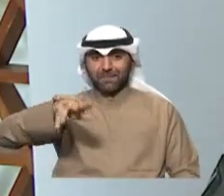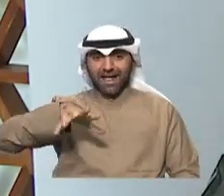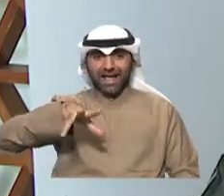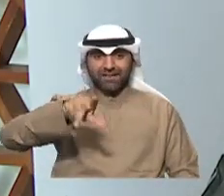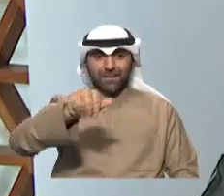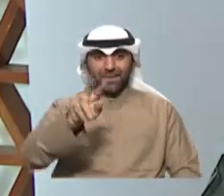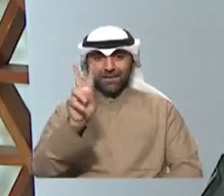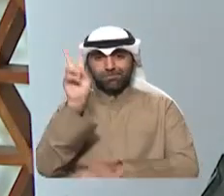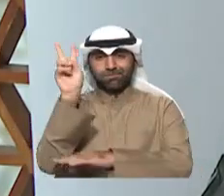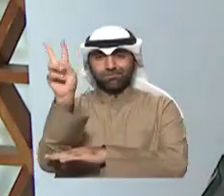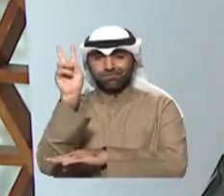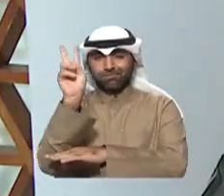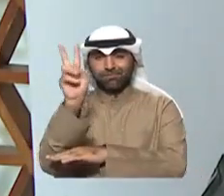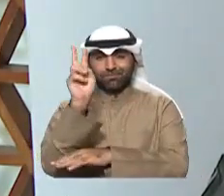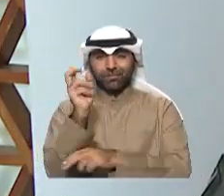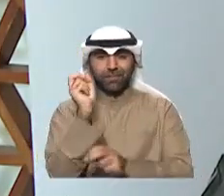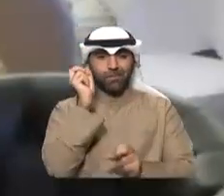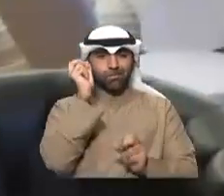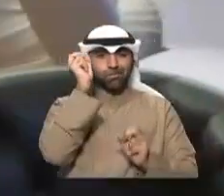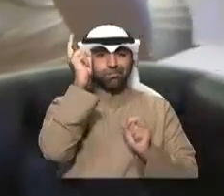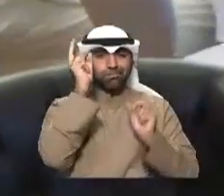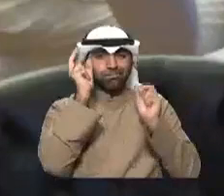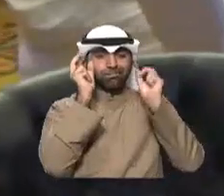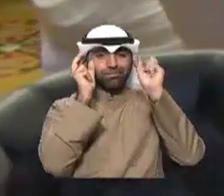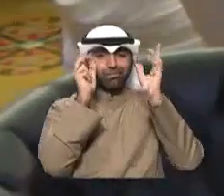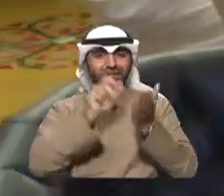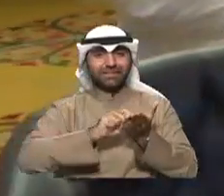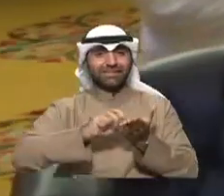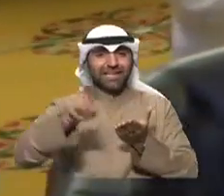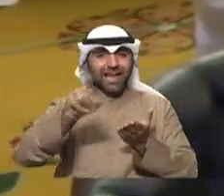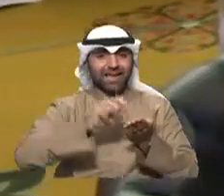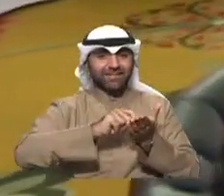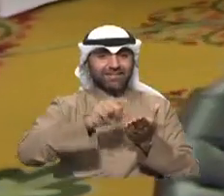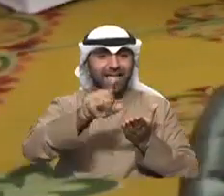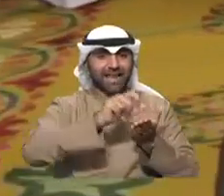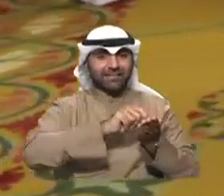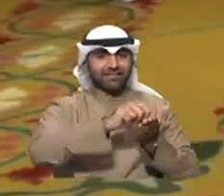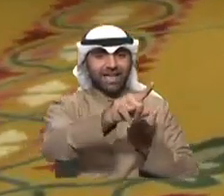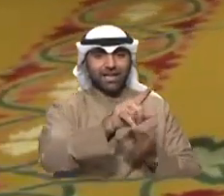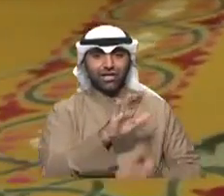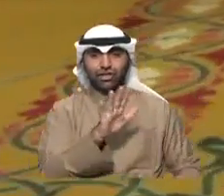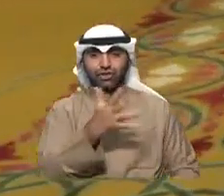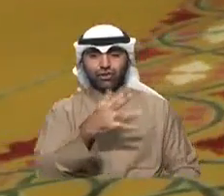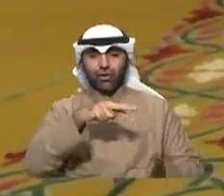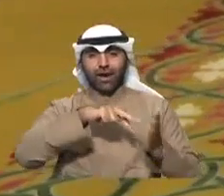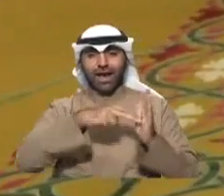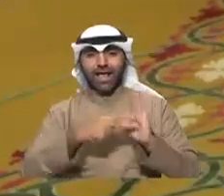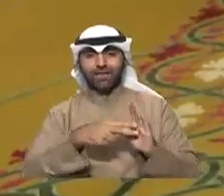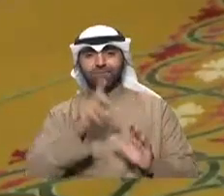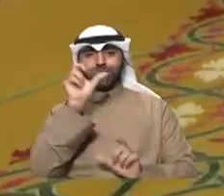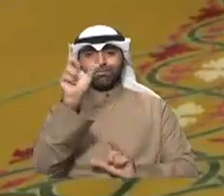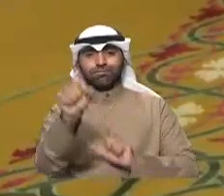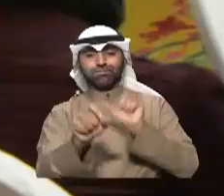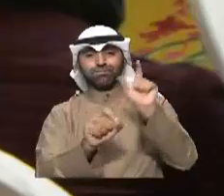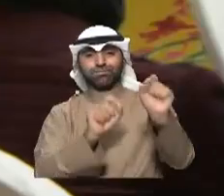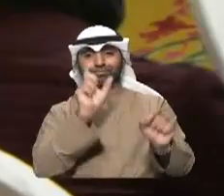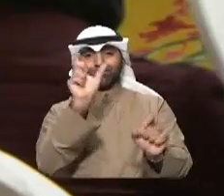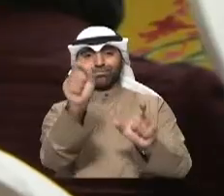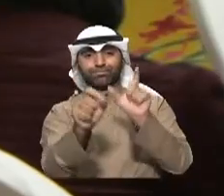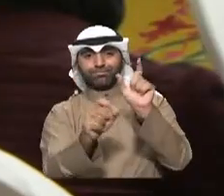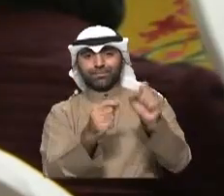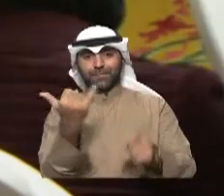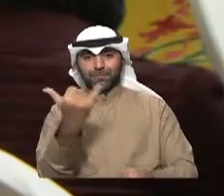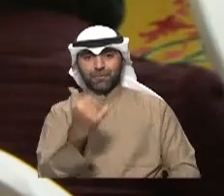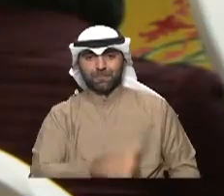تعمل من خلالها وسائل الإعلام الإلكترونية، لأن هناك مسؤولية كبيرة. اليوم الخبر أصبح مهم جدا، ووسيلة